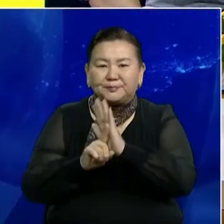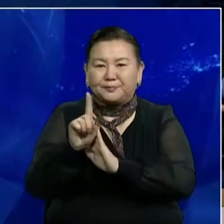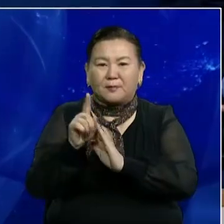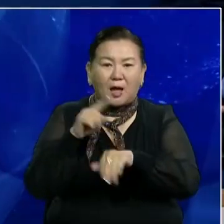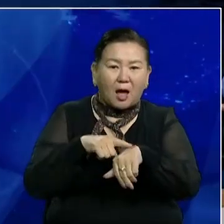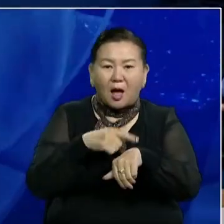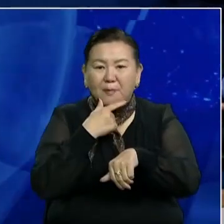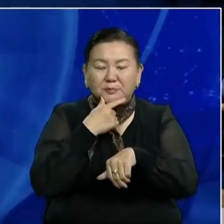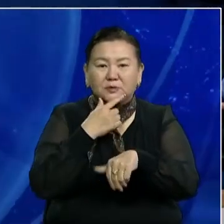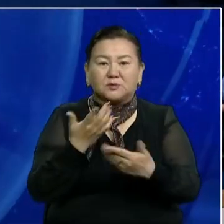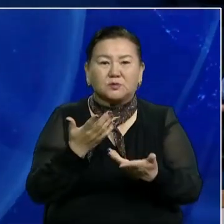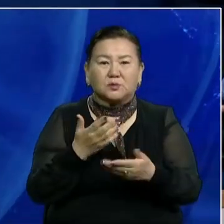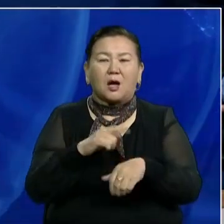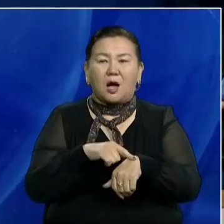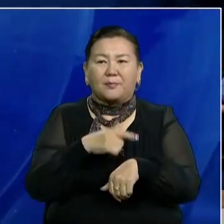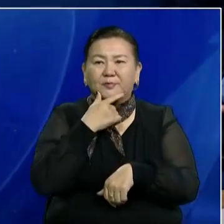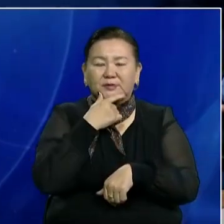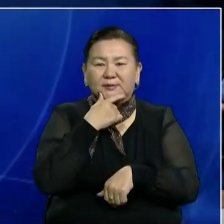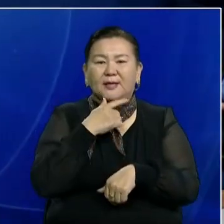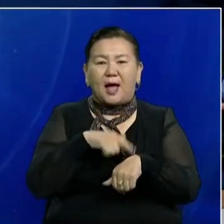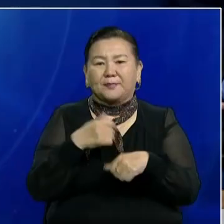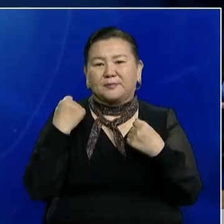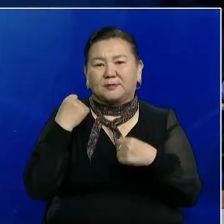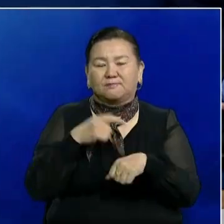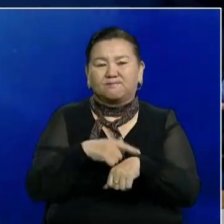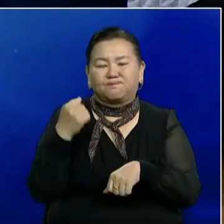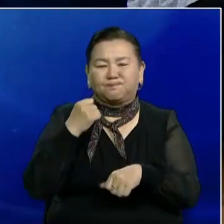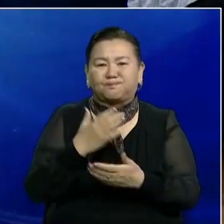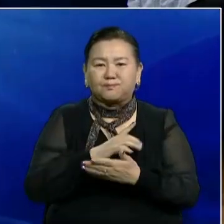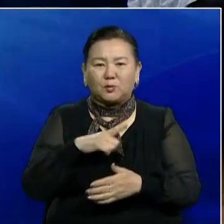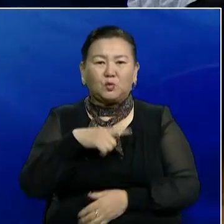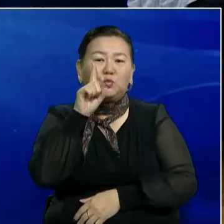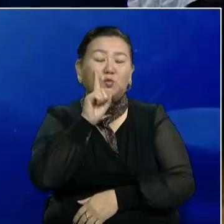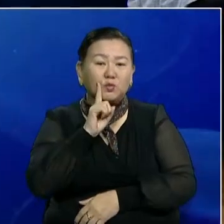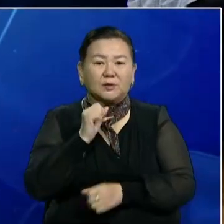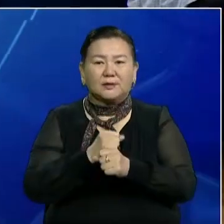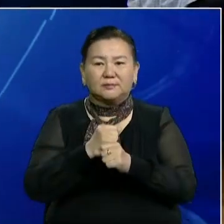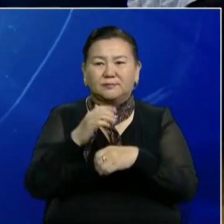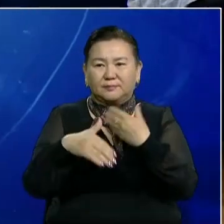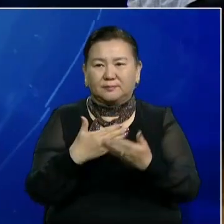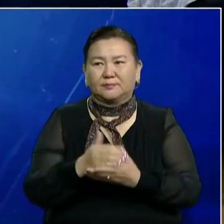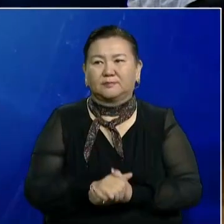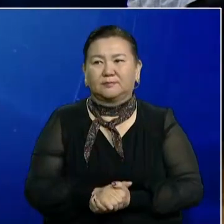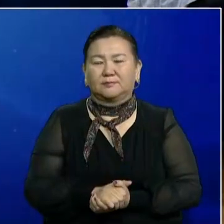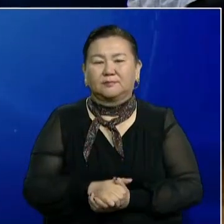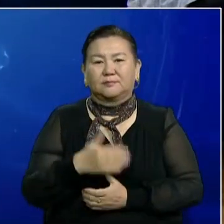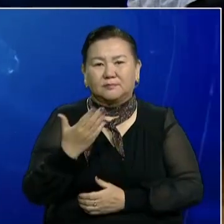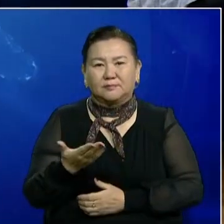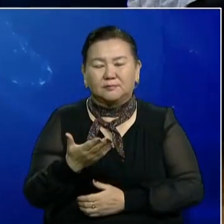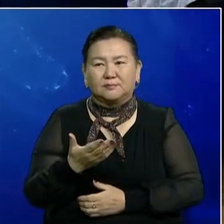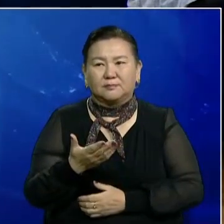гин үү? А ерөнхийдөө амжилт. Өөртөө бас их дуртай байгаа учраас. Яалт ч нөгөө нэг